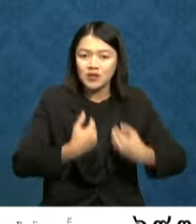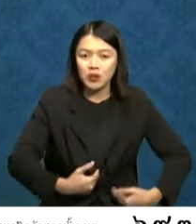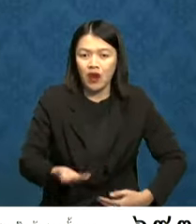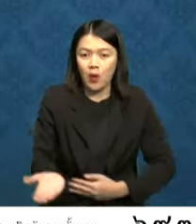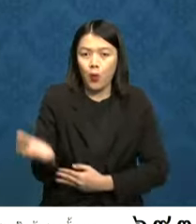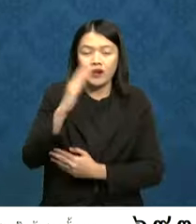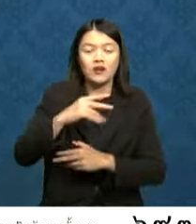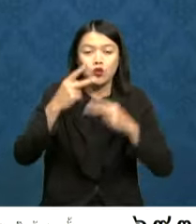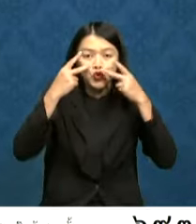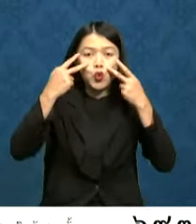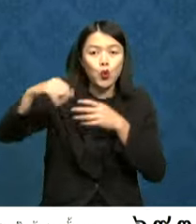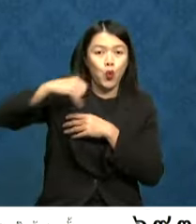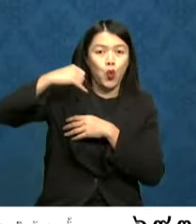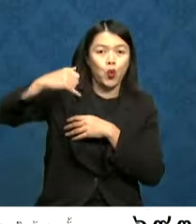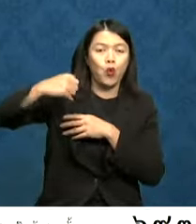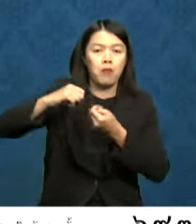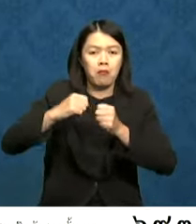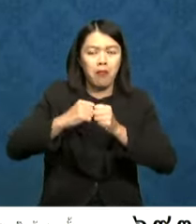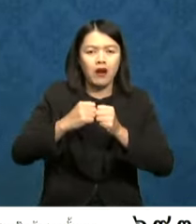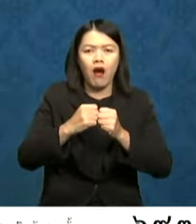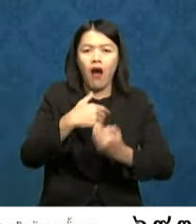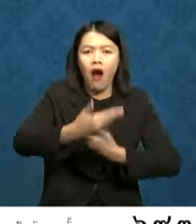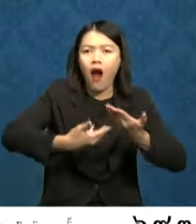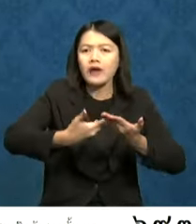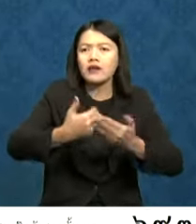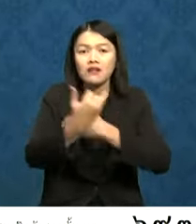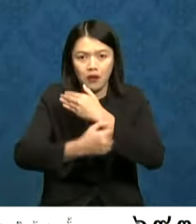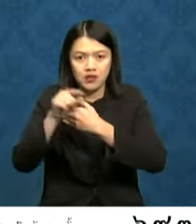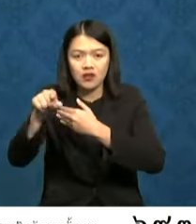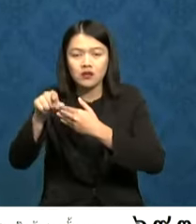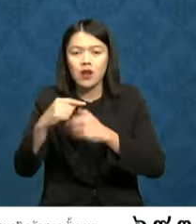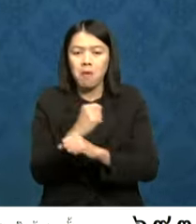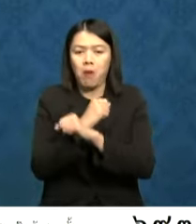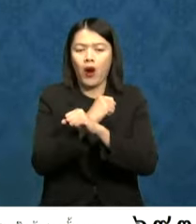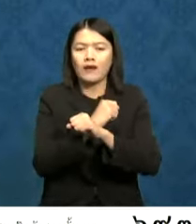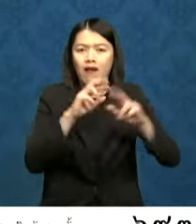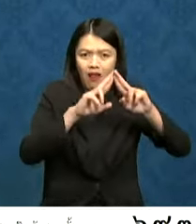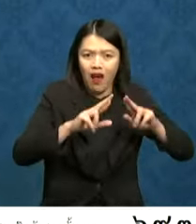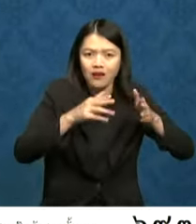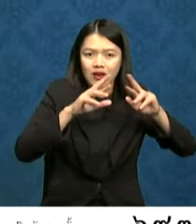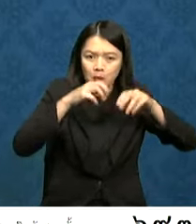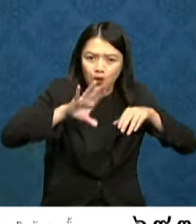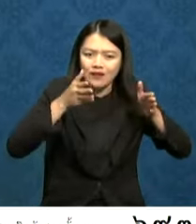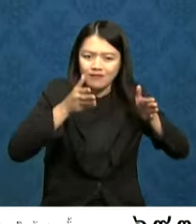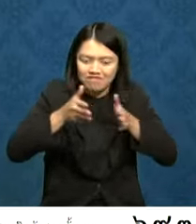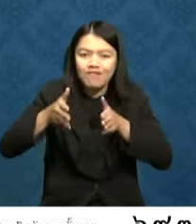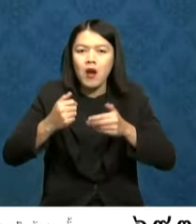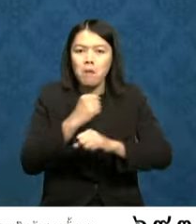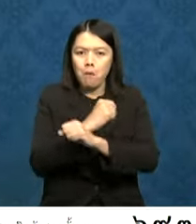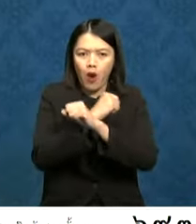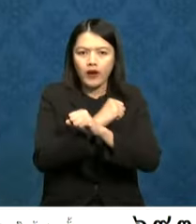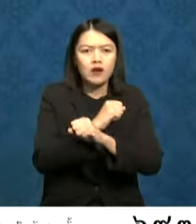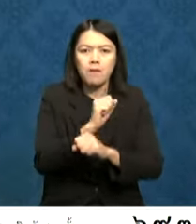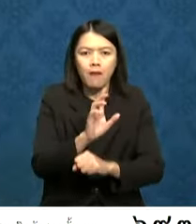แก๊ง CallCenterและปัญหาด้านการแข่งขันทางการค้ากับต่างประเทศที่ช่วยปกป้องธุรกิจ smeครับแต่สิ่งที่ผมอยากเห็นมาก